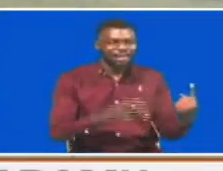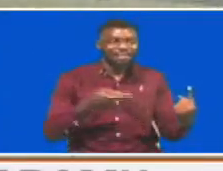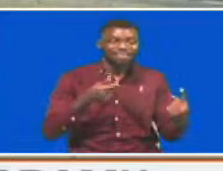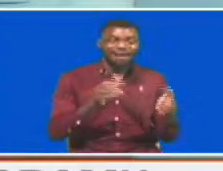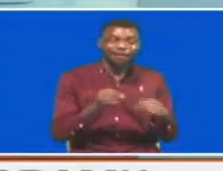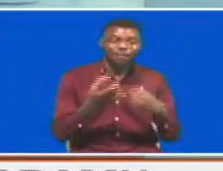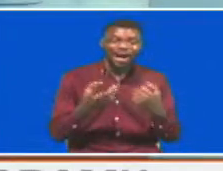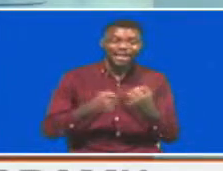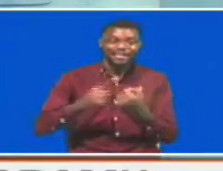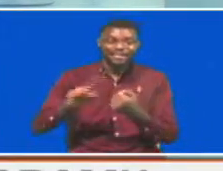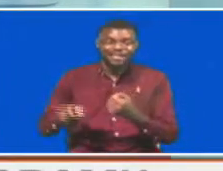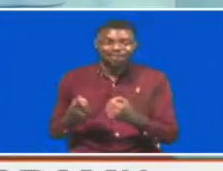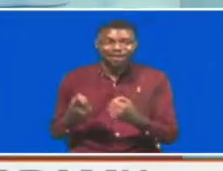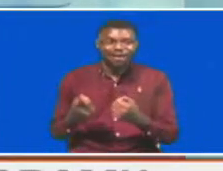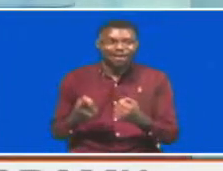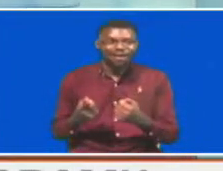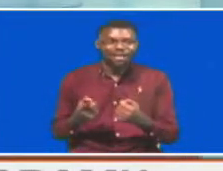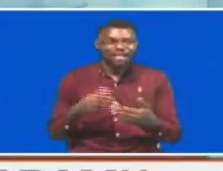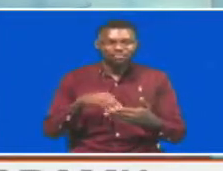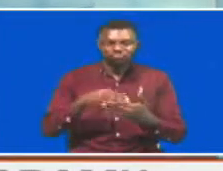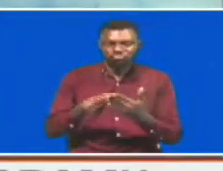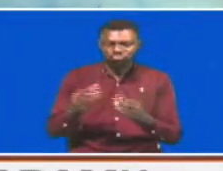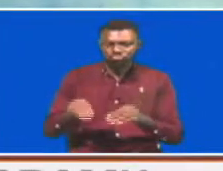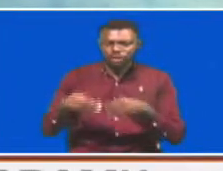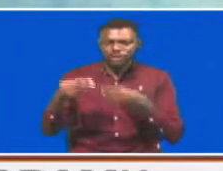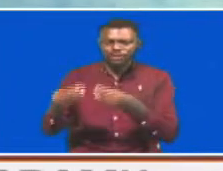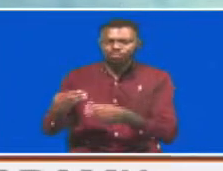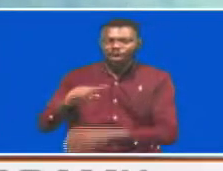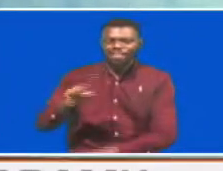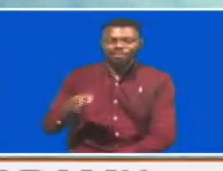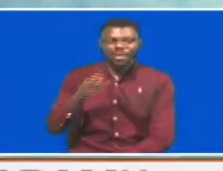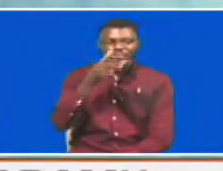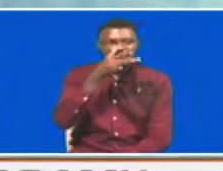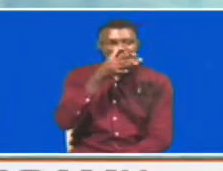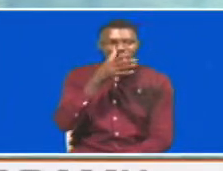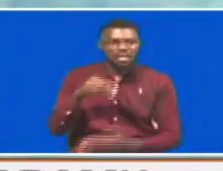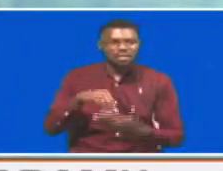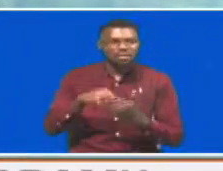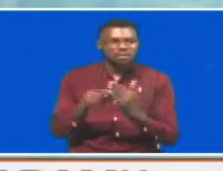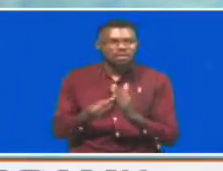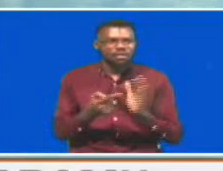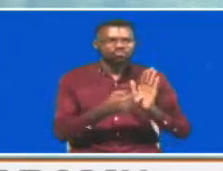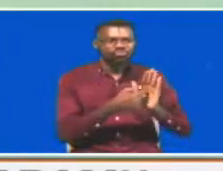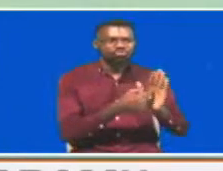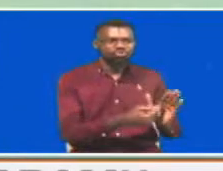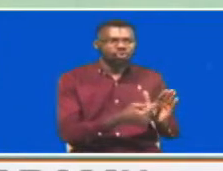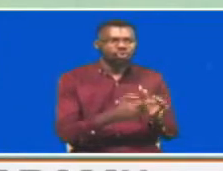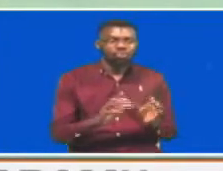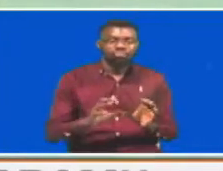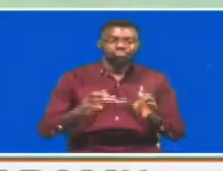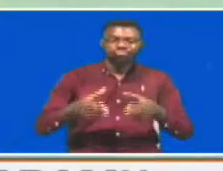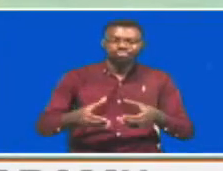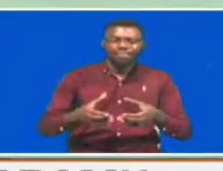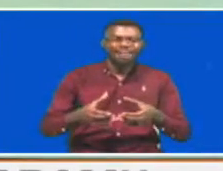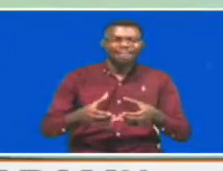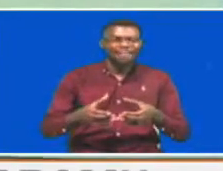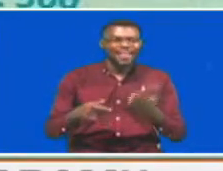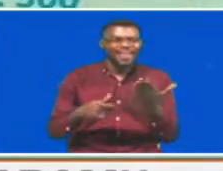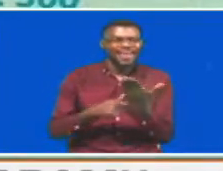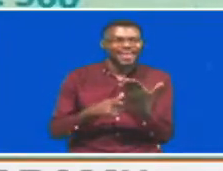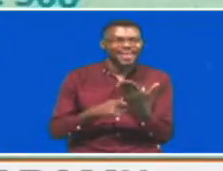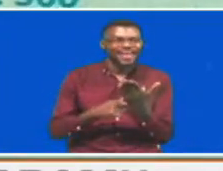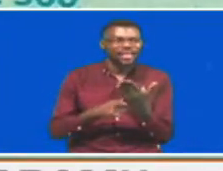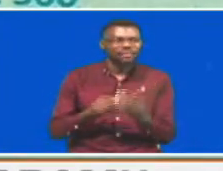shilingi 6,000 na kupata risiti ya shilingi 1,000. Risiti ambazo zinaonyesha kundi la kampuni kwa